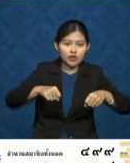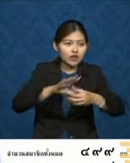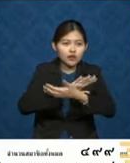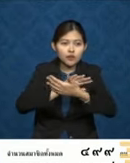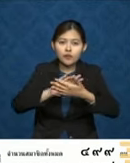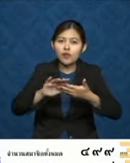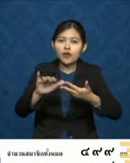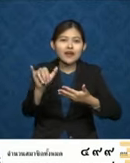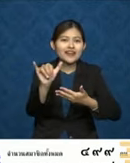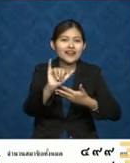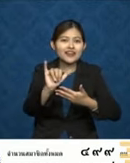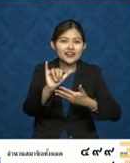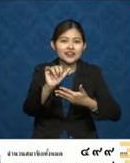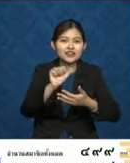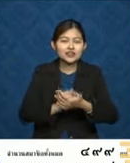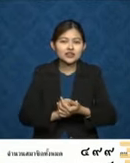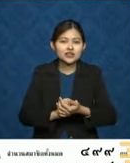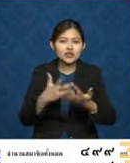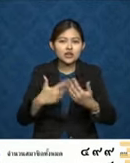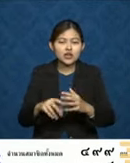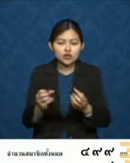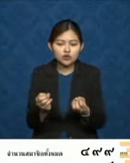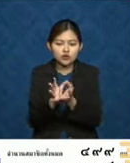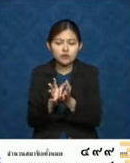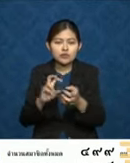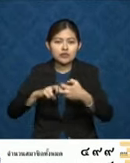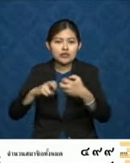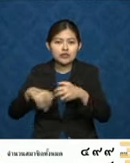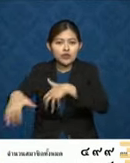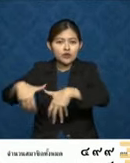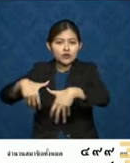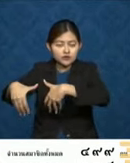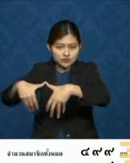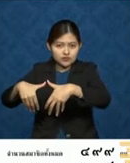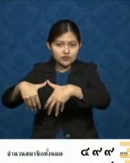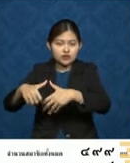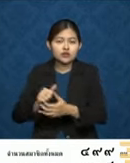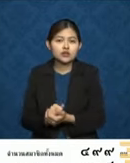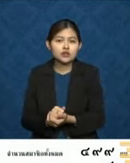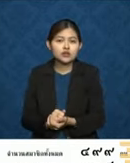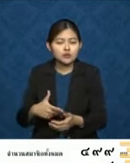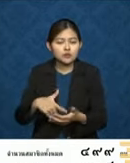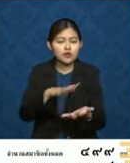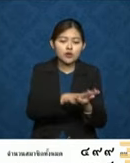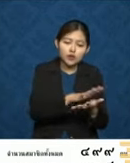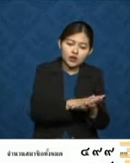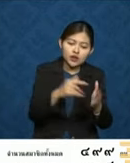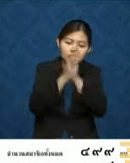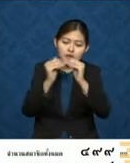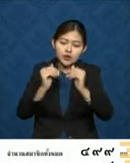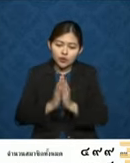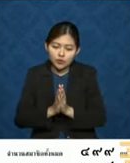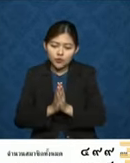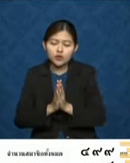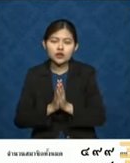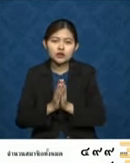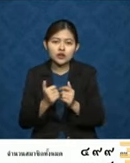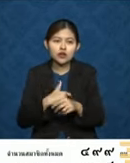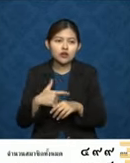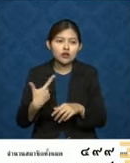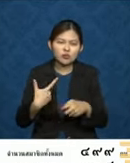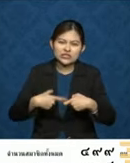เรียบร้อยจึงสร้างปัญหาให้พี่น้องประชาชนที่อยู่ในพื้นที่ที่จะไปวัดไปโรงเรียนเดินสัญจรไปมา